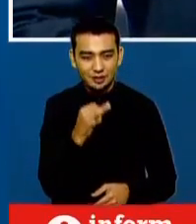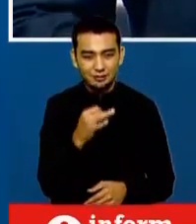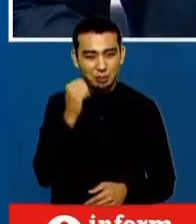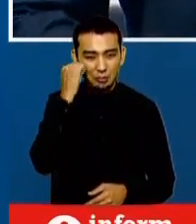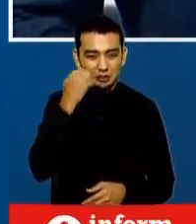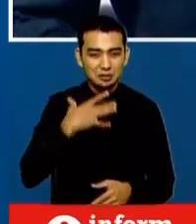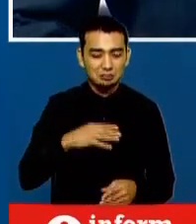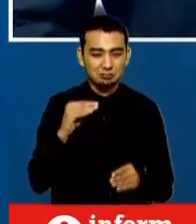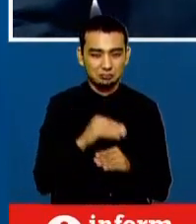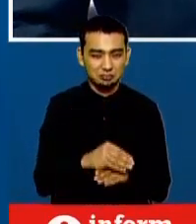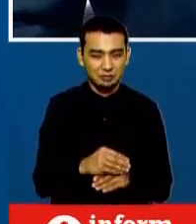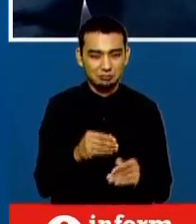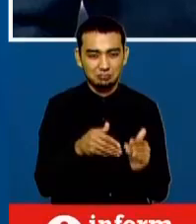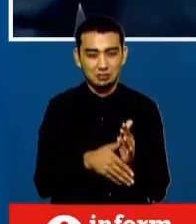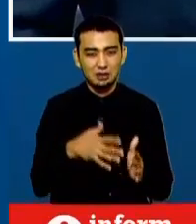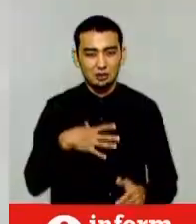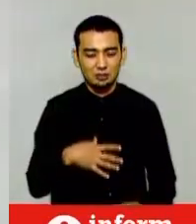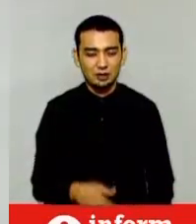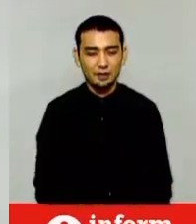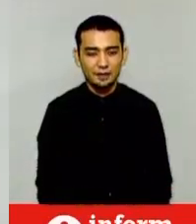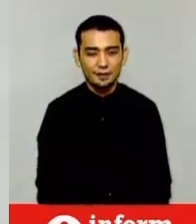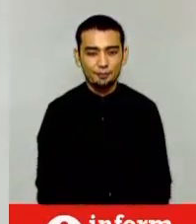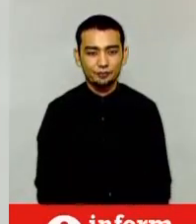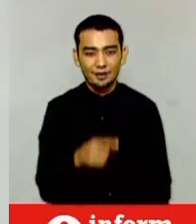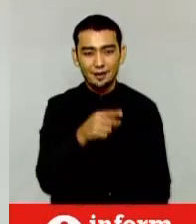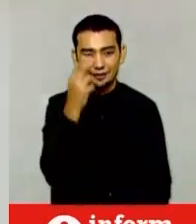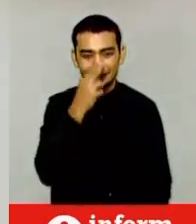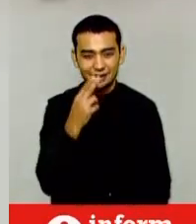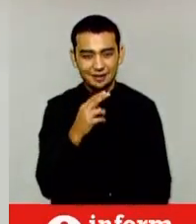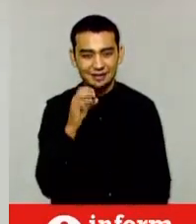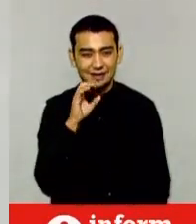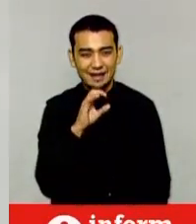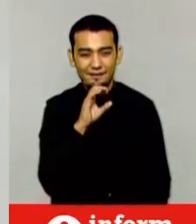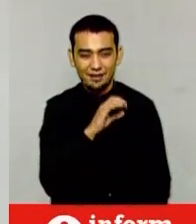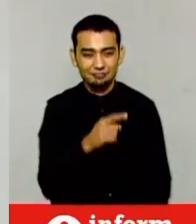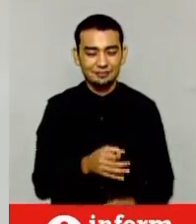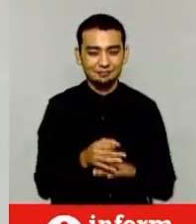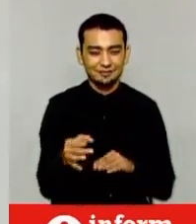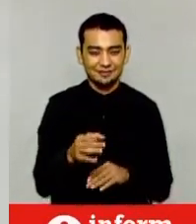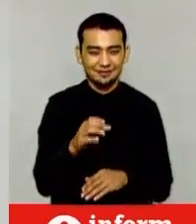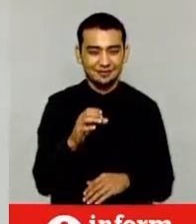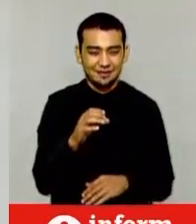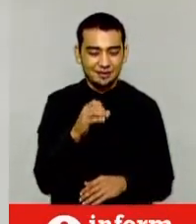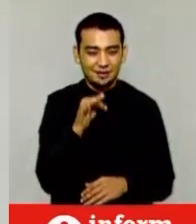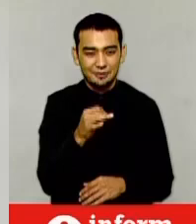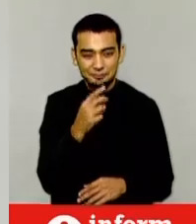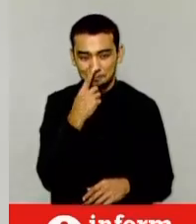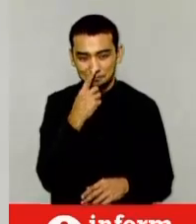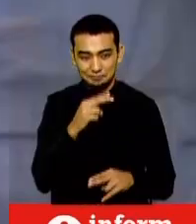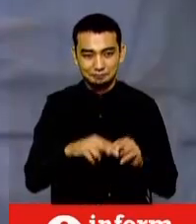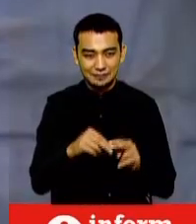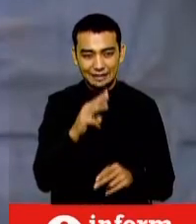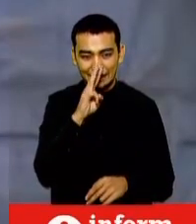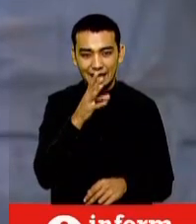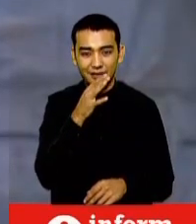туралы мүлдем естімепті. Бұл Астананың сол жағалауында салынған құрылысшылар ескерткішінің ашылған сәті. 3 жыл бұрын